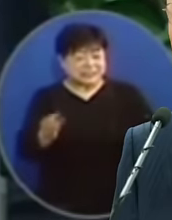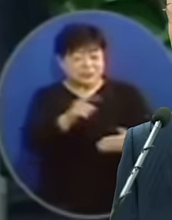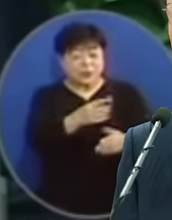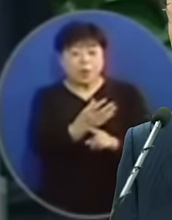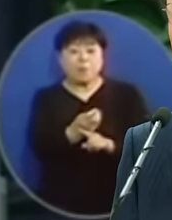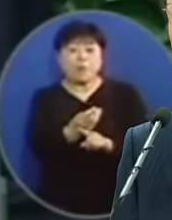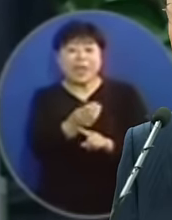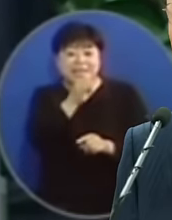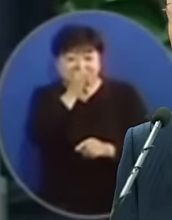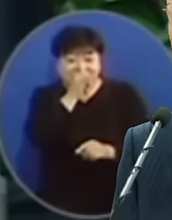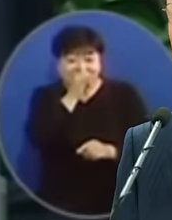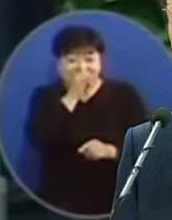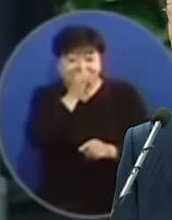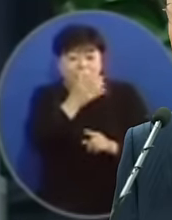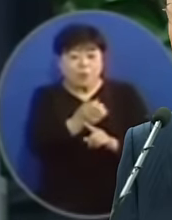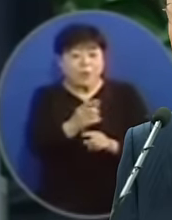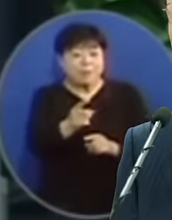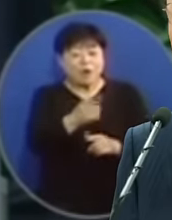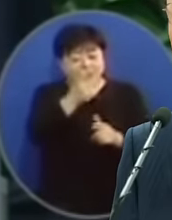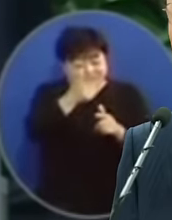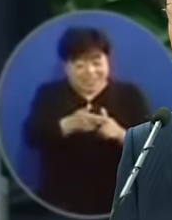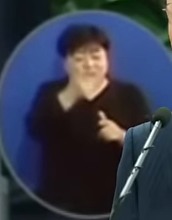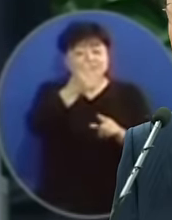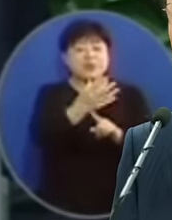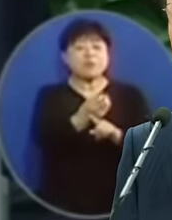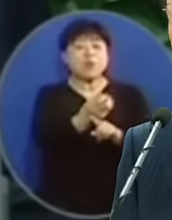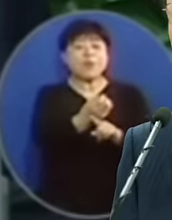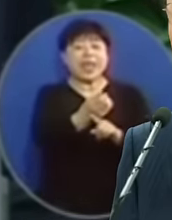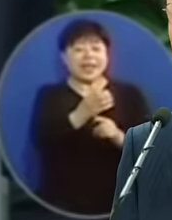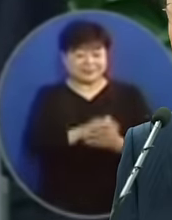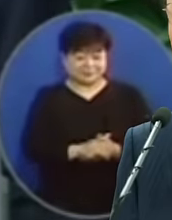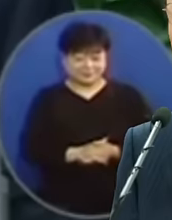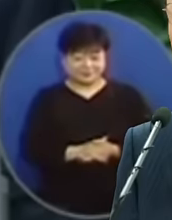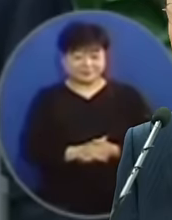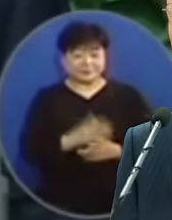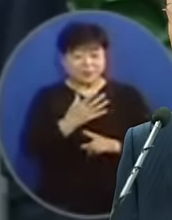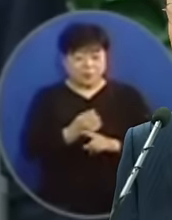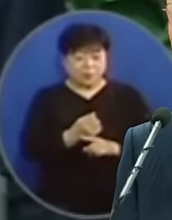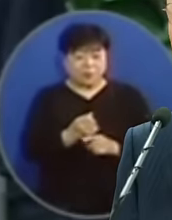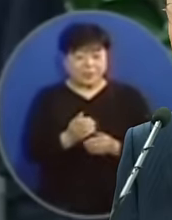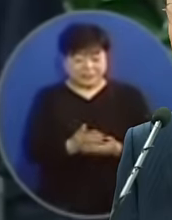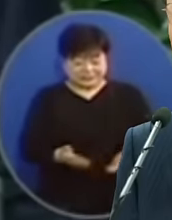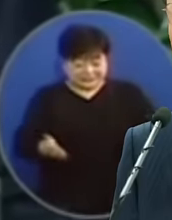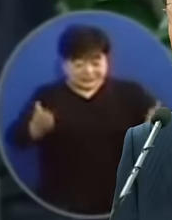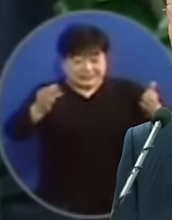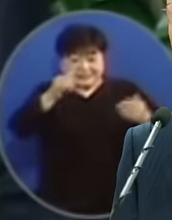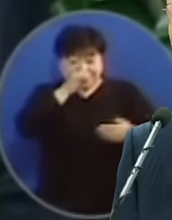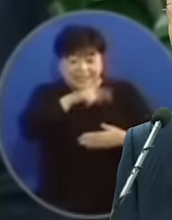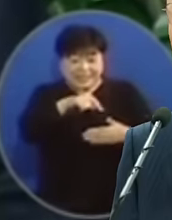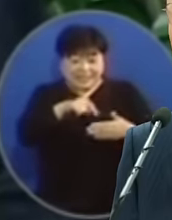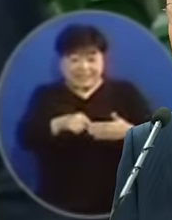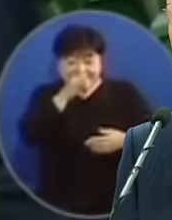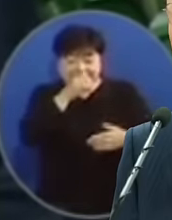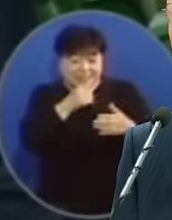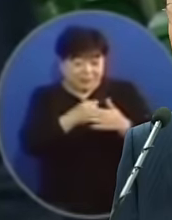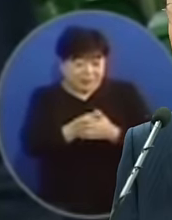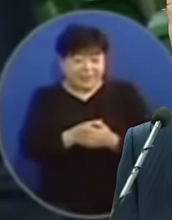보배가 있습니다. 보배가 뭐냐? 예수님이 보배인 것입니다. 보배가 질그릇에 담겨있기